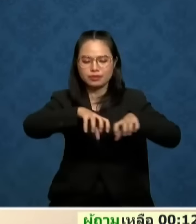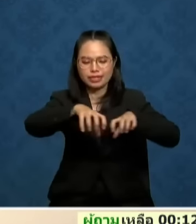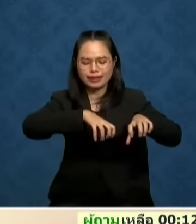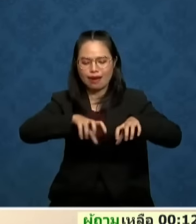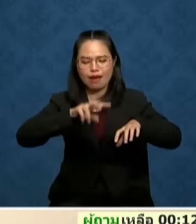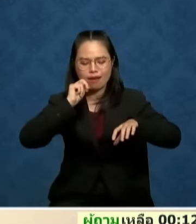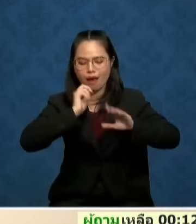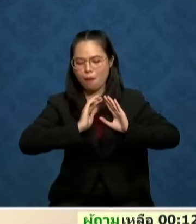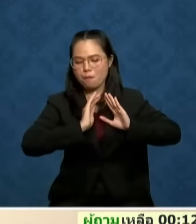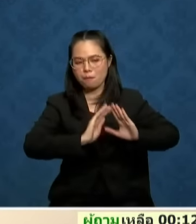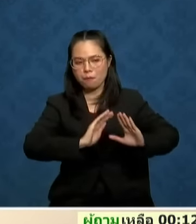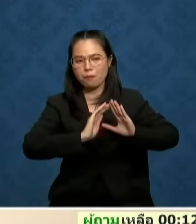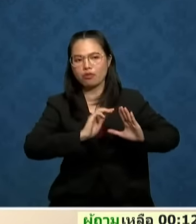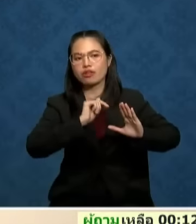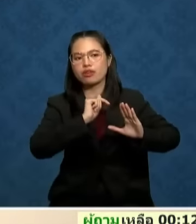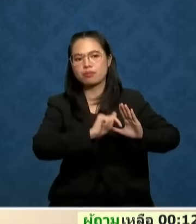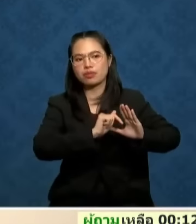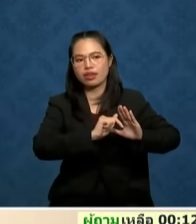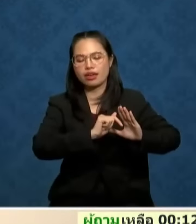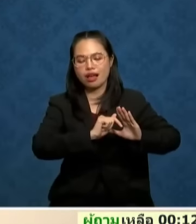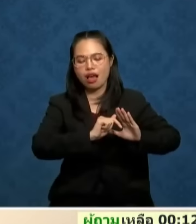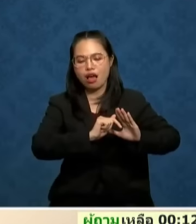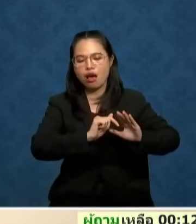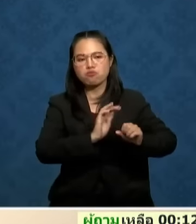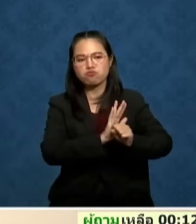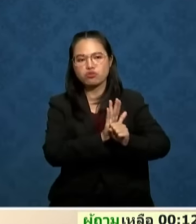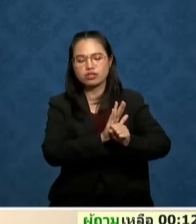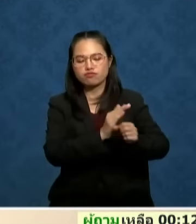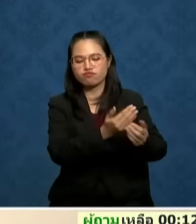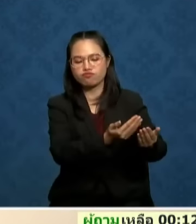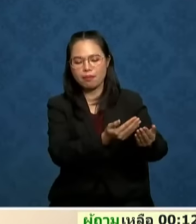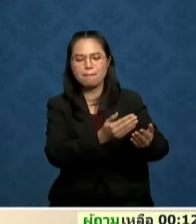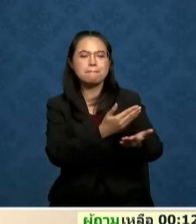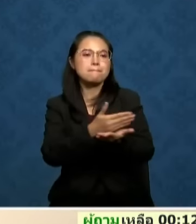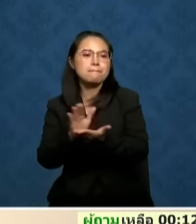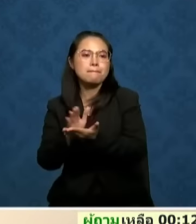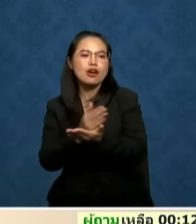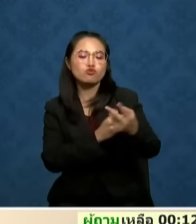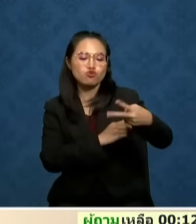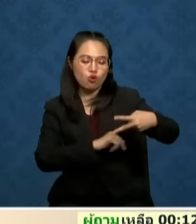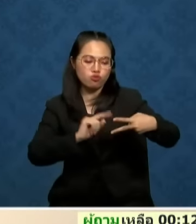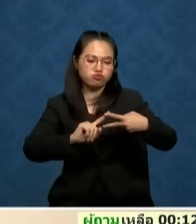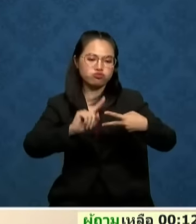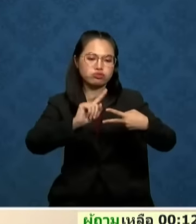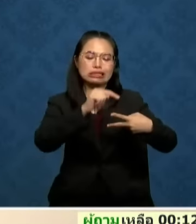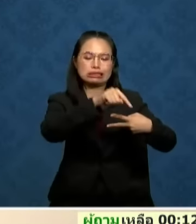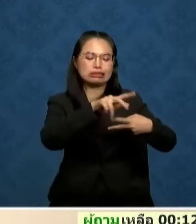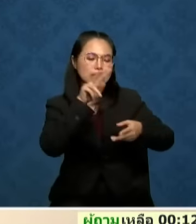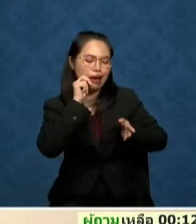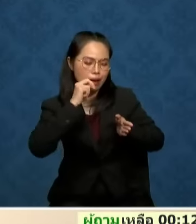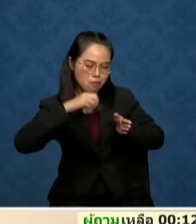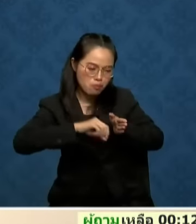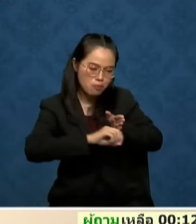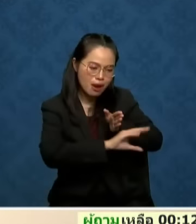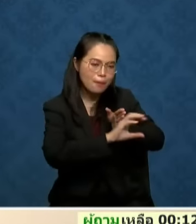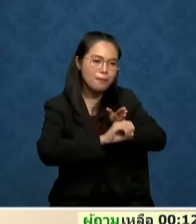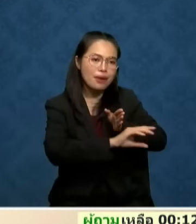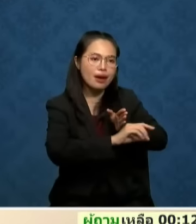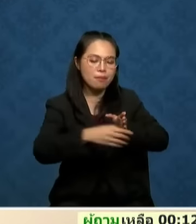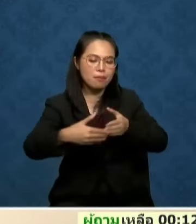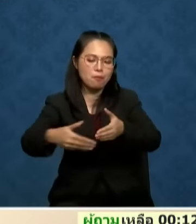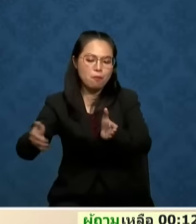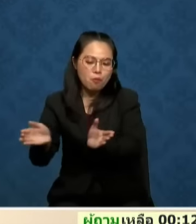เนี่ยให้ตัวพื้นที่เนี่ยมีความแข็งแรงก็แบ่งเป็น2 ส่วนก็คือมีการผันน้ำนะคะไม่ให้น้ำเข้ามาอยู่ในบ่อที่4